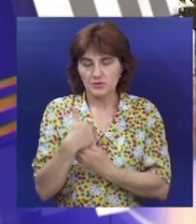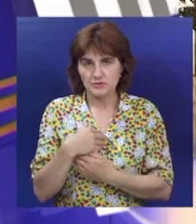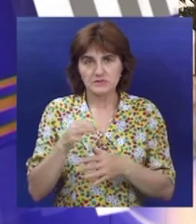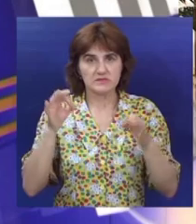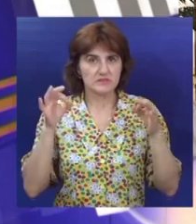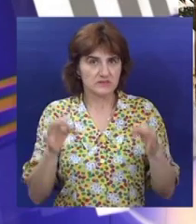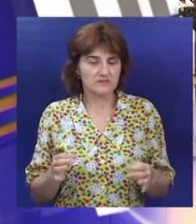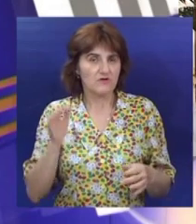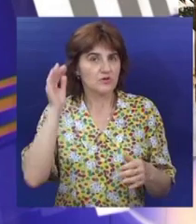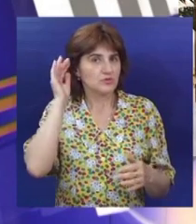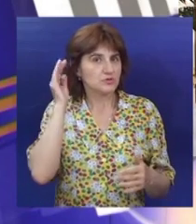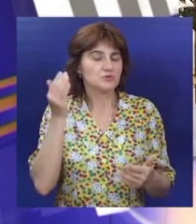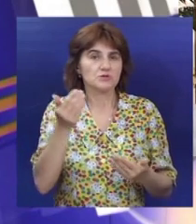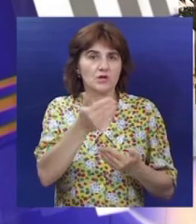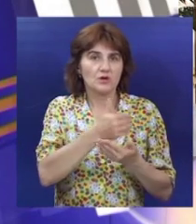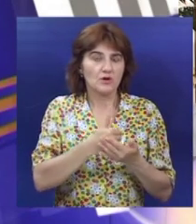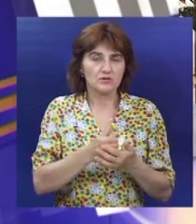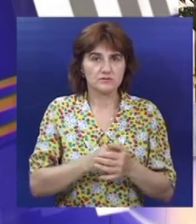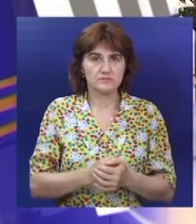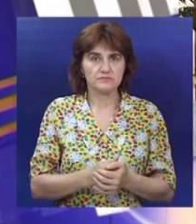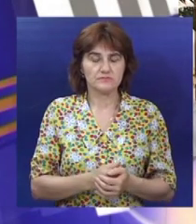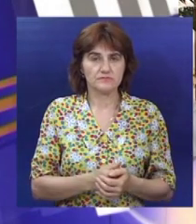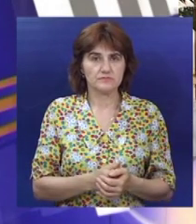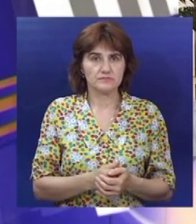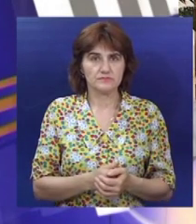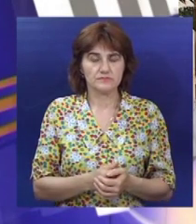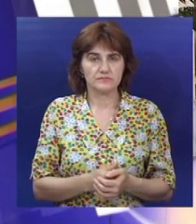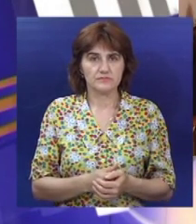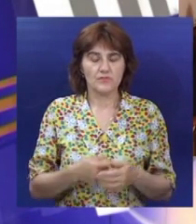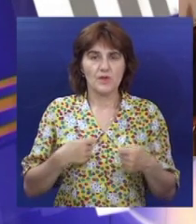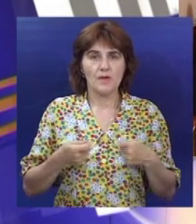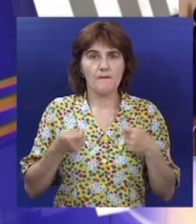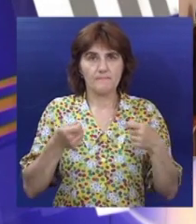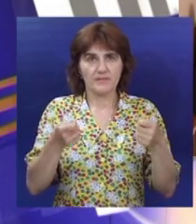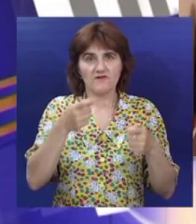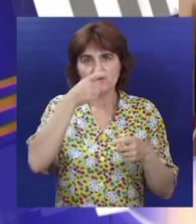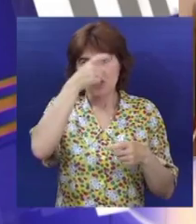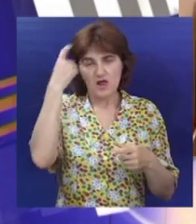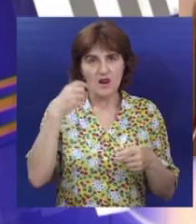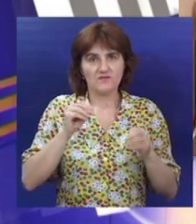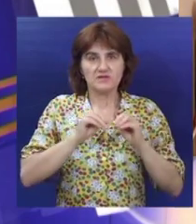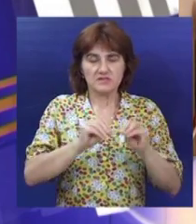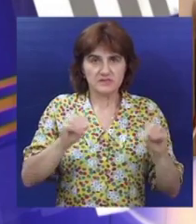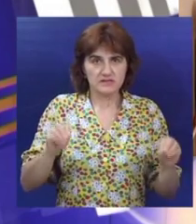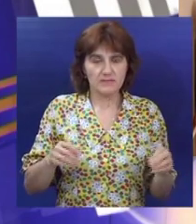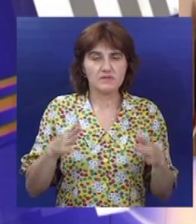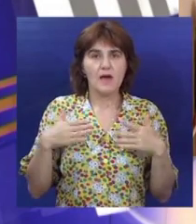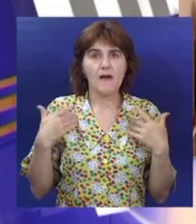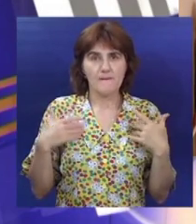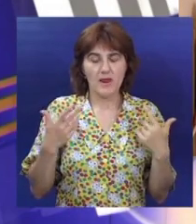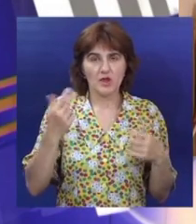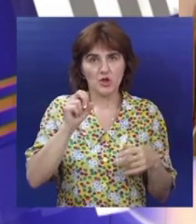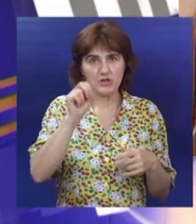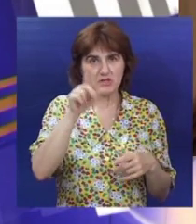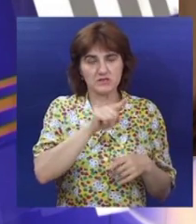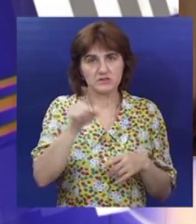se stvarno pokazalo opravdanim postojanje ovog savjetovališta. Prijavljivanje za letnje seminare